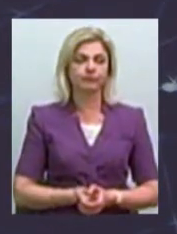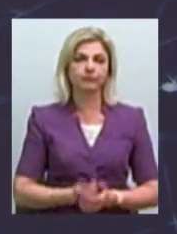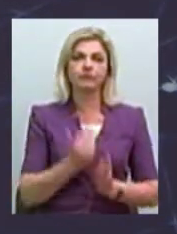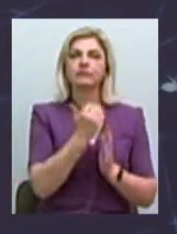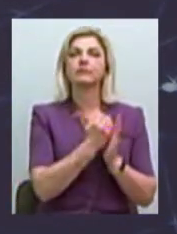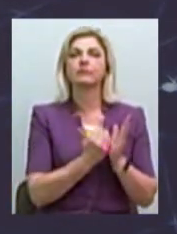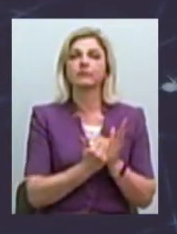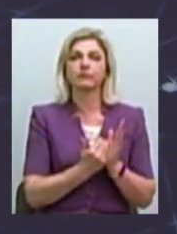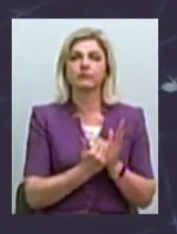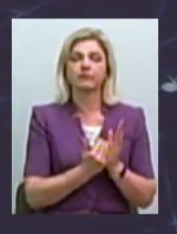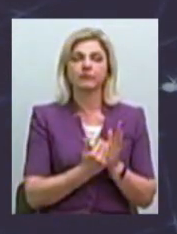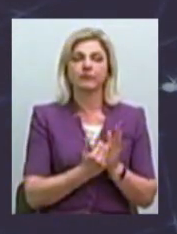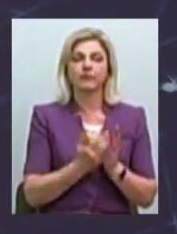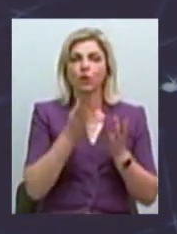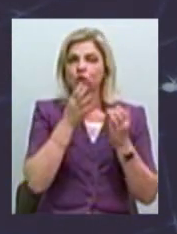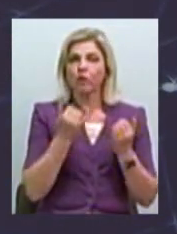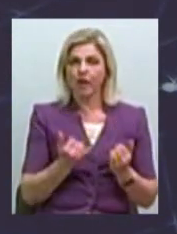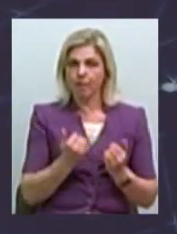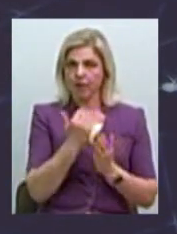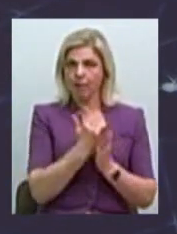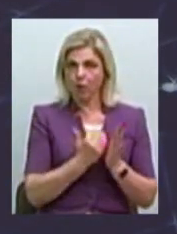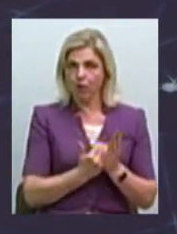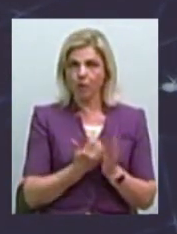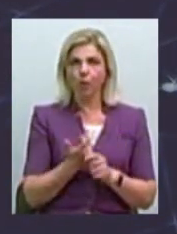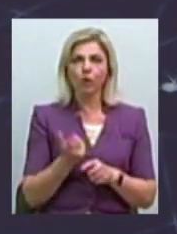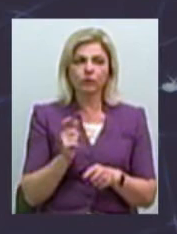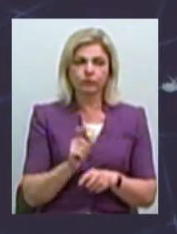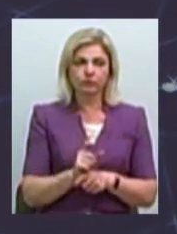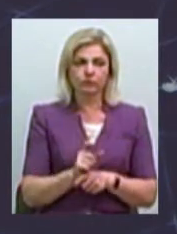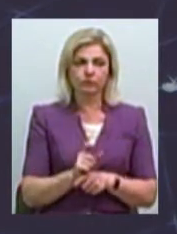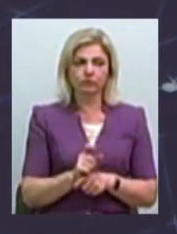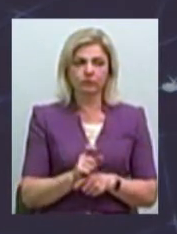программы достаточно, современные программы достаточно такие